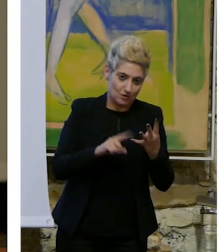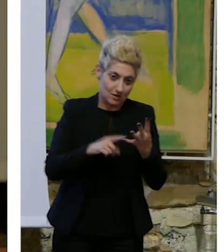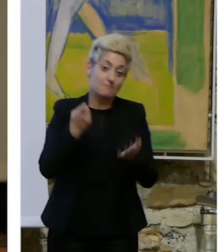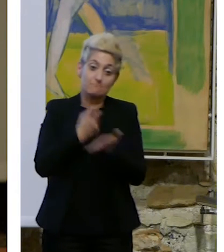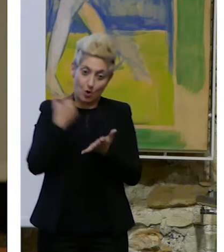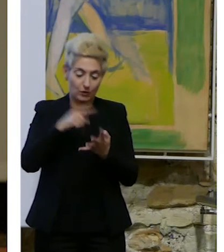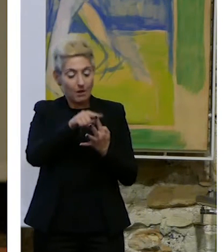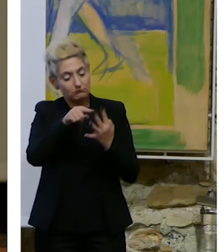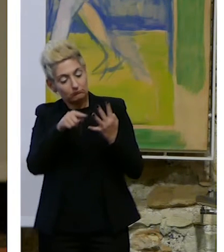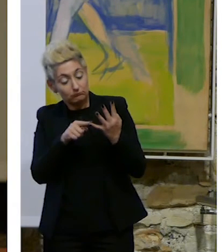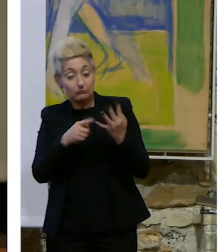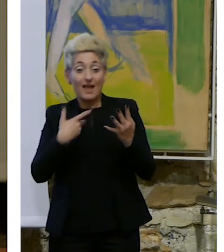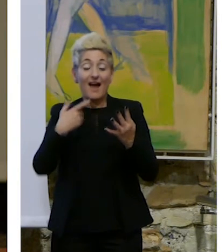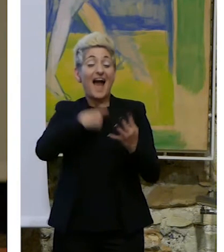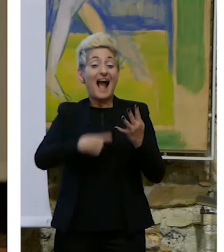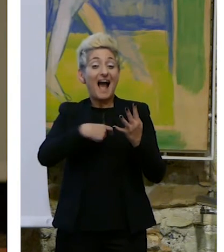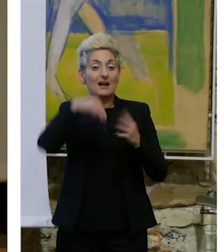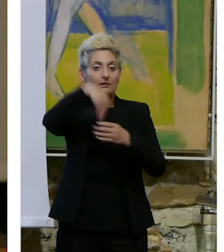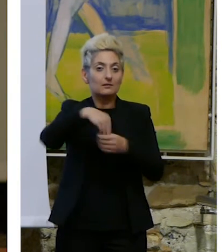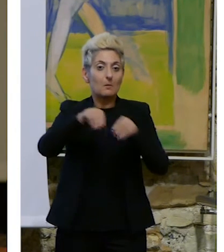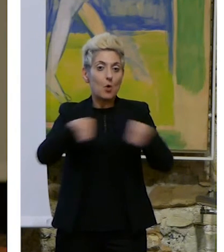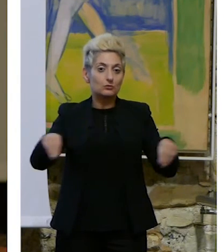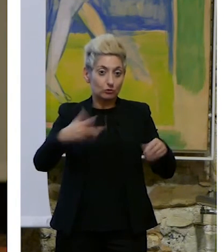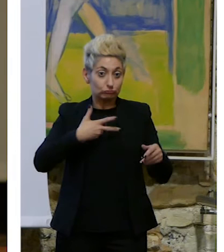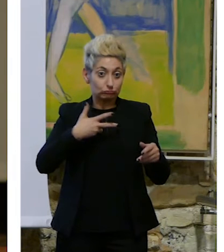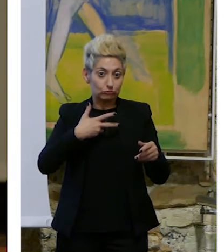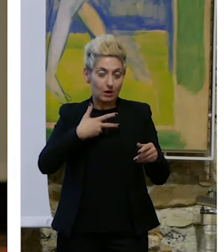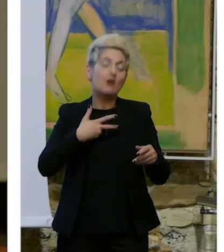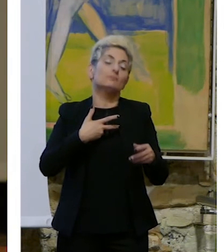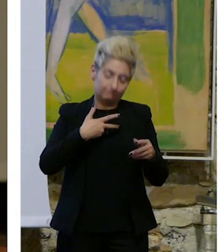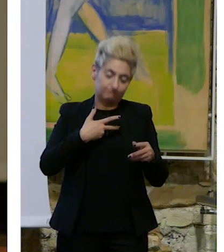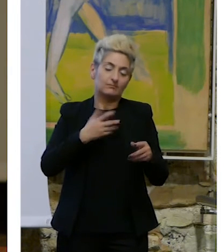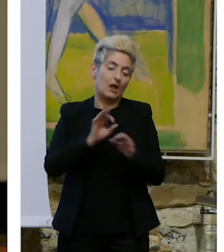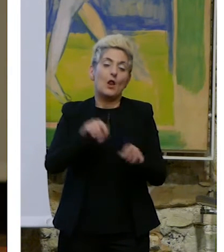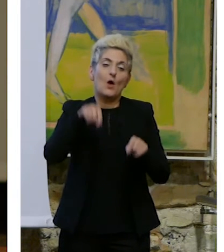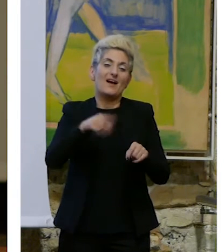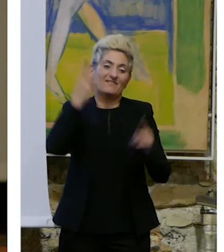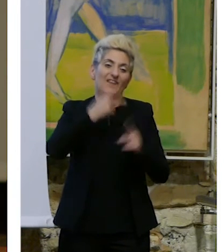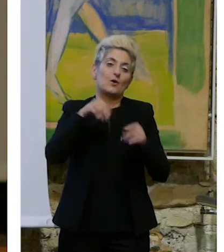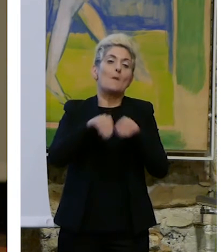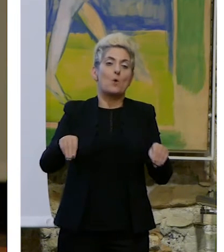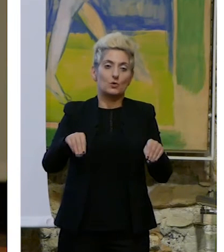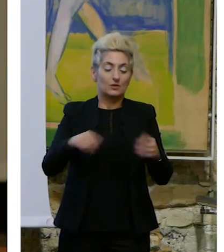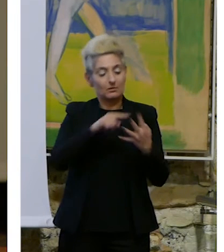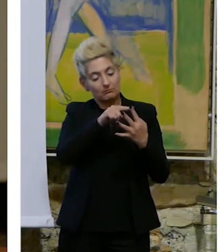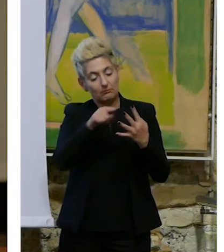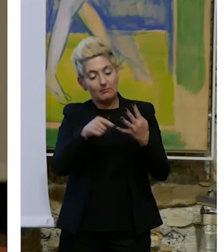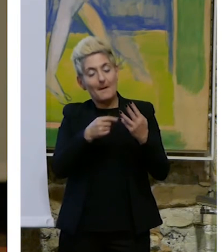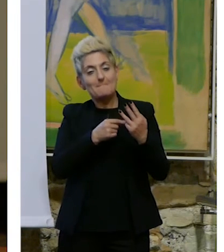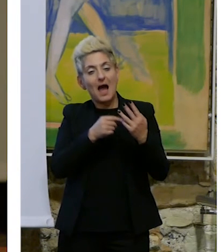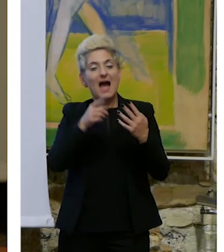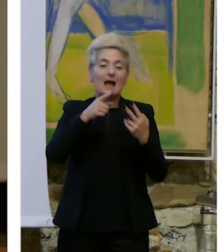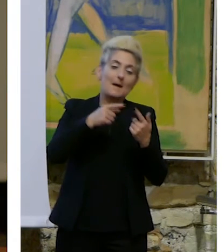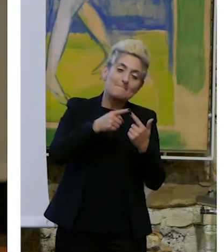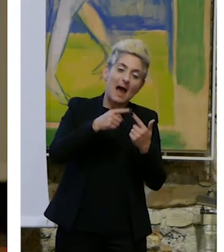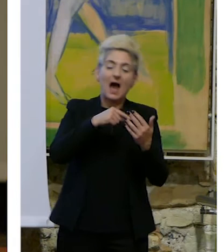Quando ci sono queste quattro caratteristiche, una roba si può chiamare museo. Se manca una di queste quattro caratteristiche,